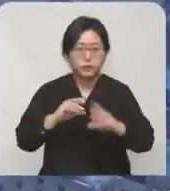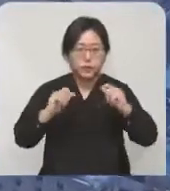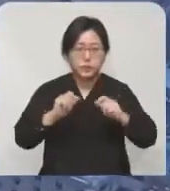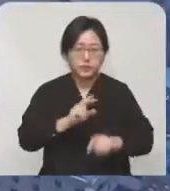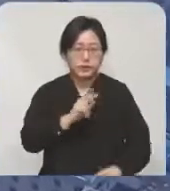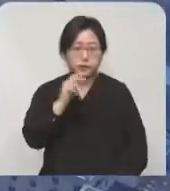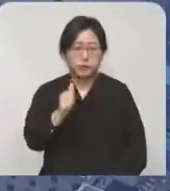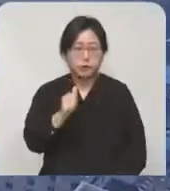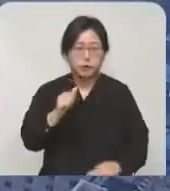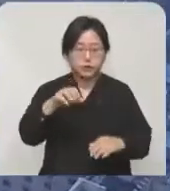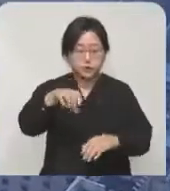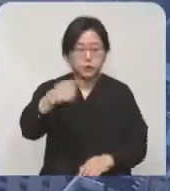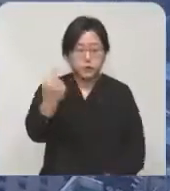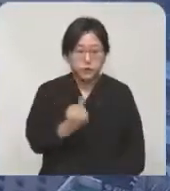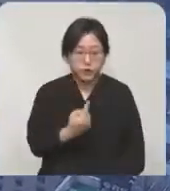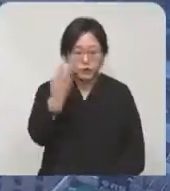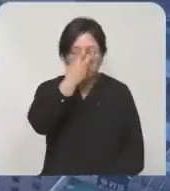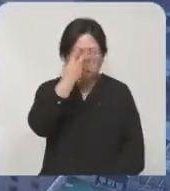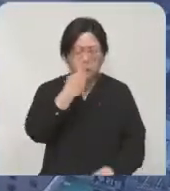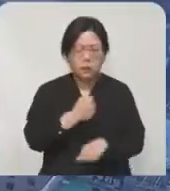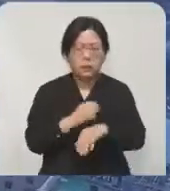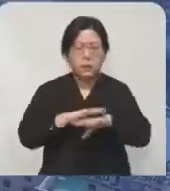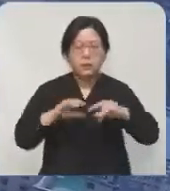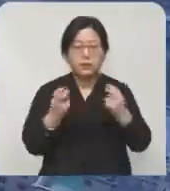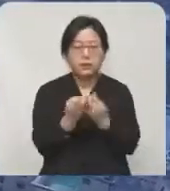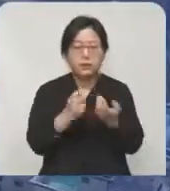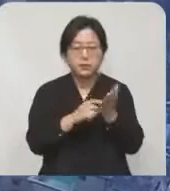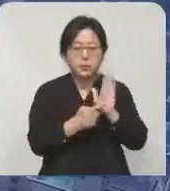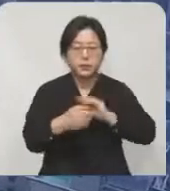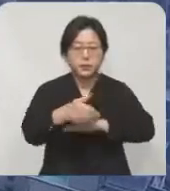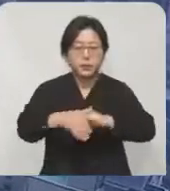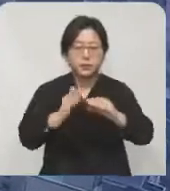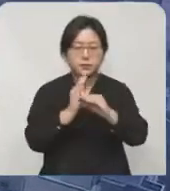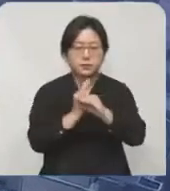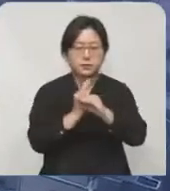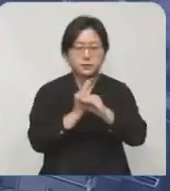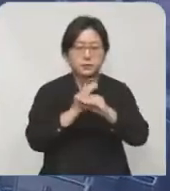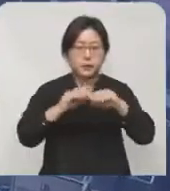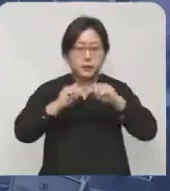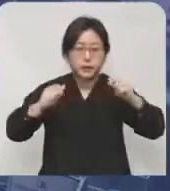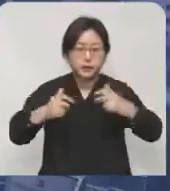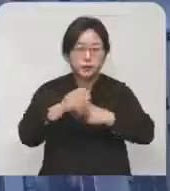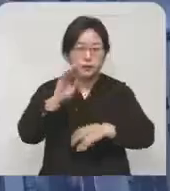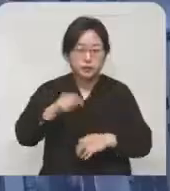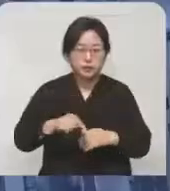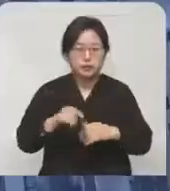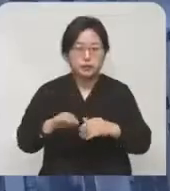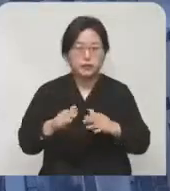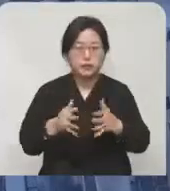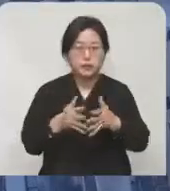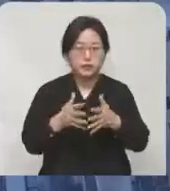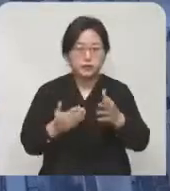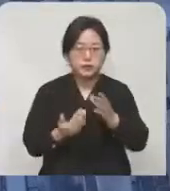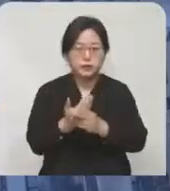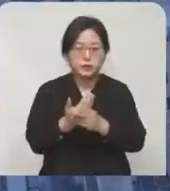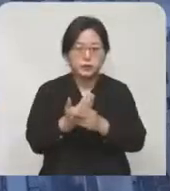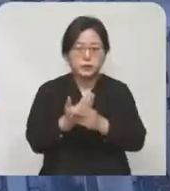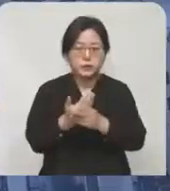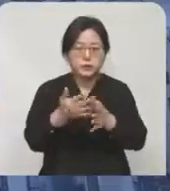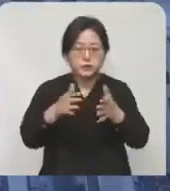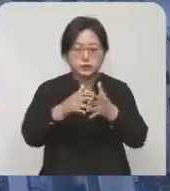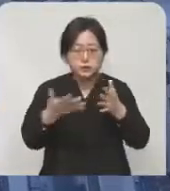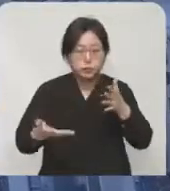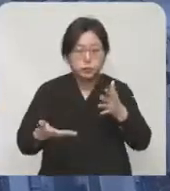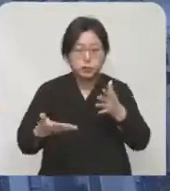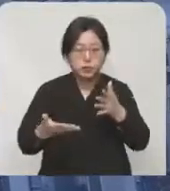직접 현장을 찾아 상황을 살피고 대책을 내놓을 것으로 보입니다 이 국토부는 이번 사고가 건물의 주요 구조 구의 붕괴 에